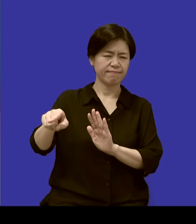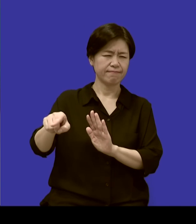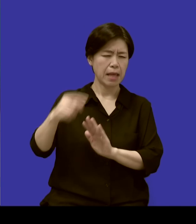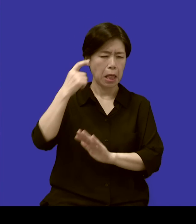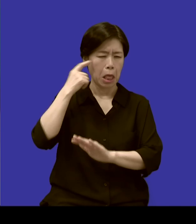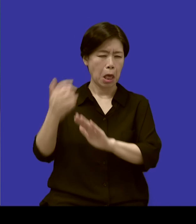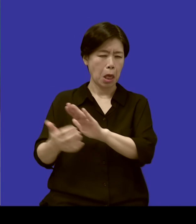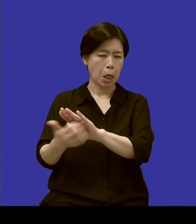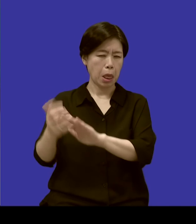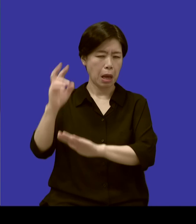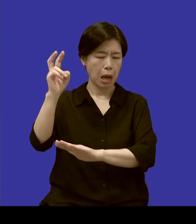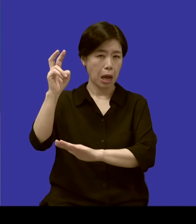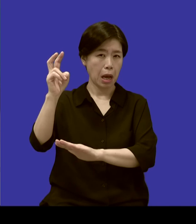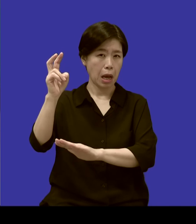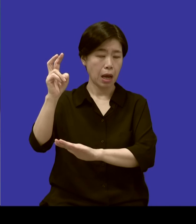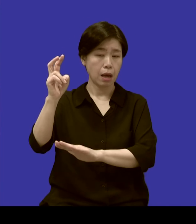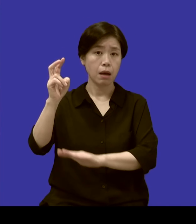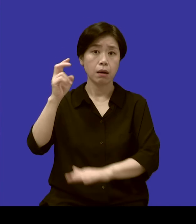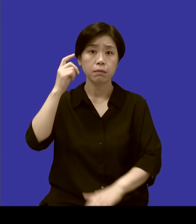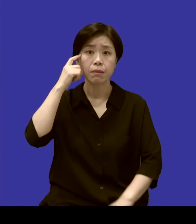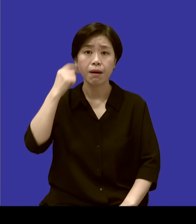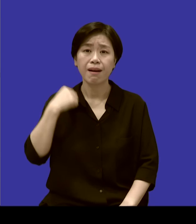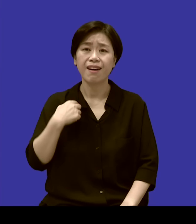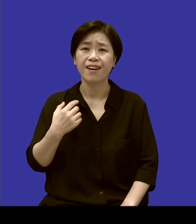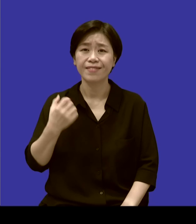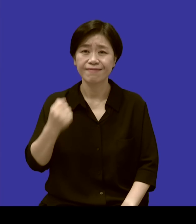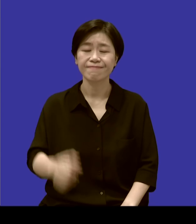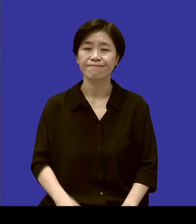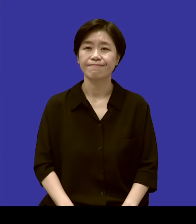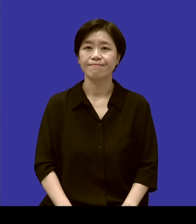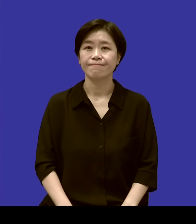네. 그런 정서가 있었어요. 그래서